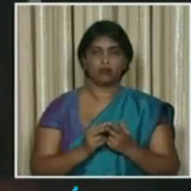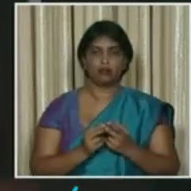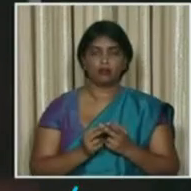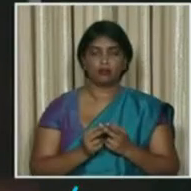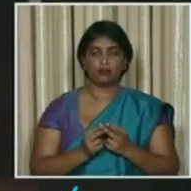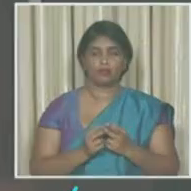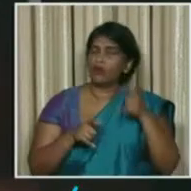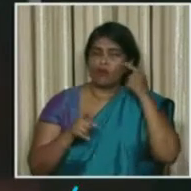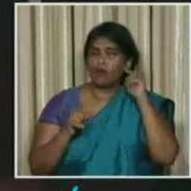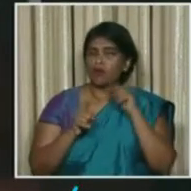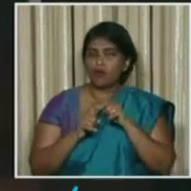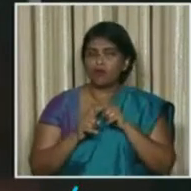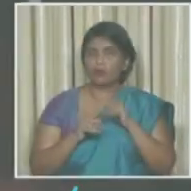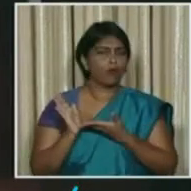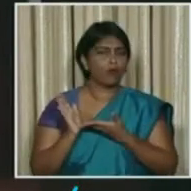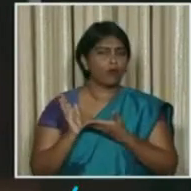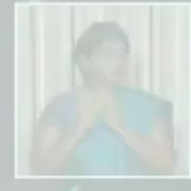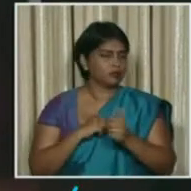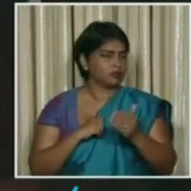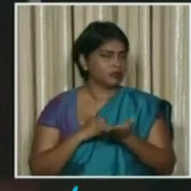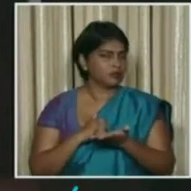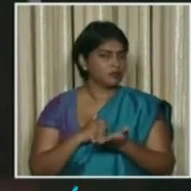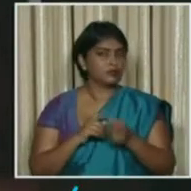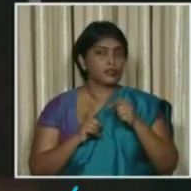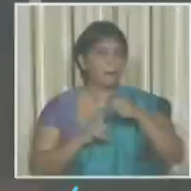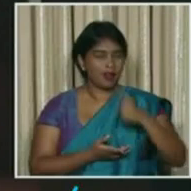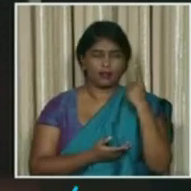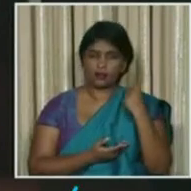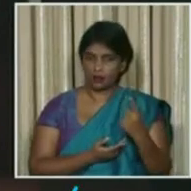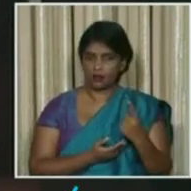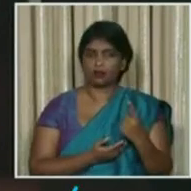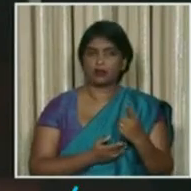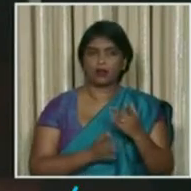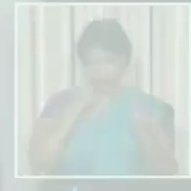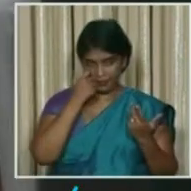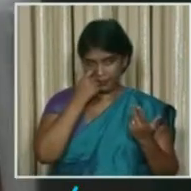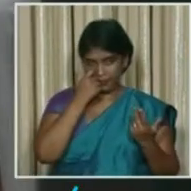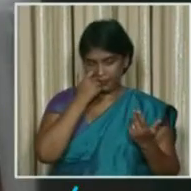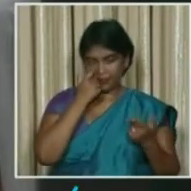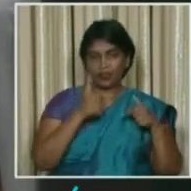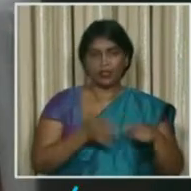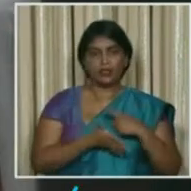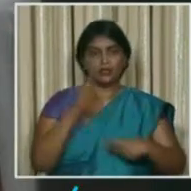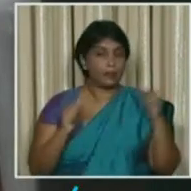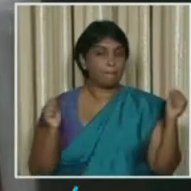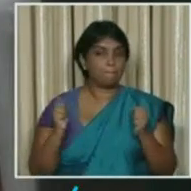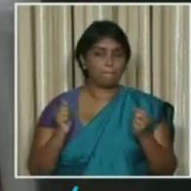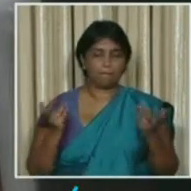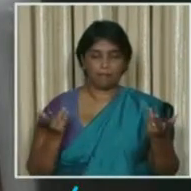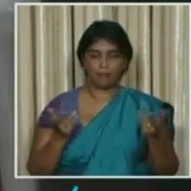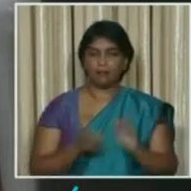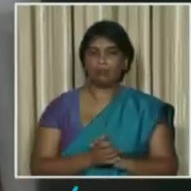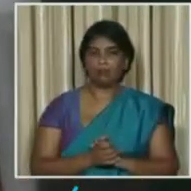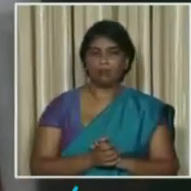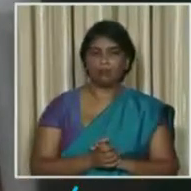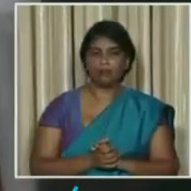කරනකොට කවුරු සඳහාද මේක ක්‍රියාත්මක කරන්නේ? අද පළාත් සභා එකකටවත් මහජන නියෝජිතවරු නැහැ. අද ඡන්ද බීතිකාවක් තිබෙනවා. ඒ නිසා